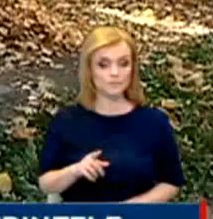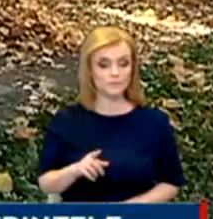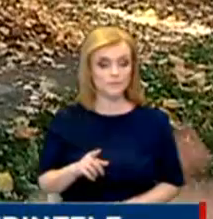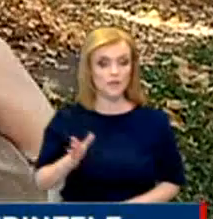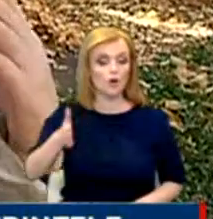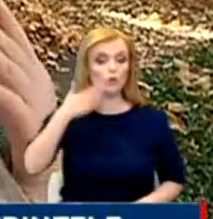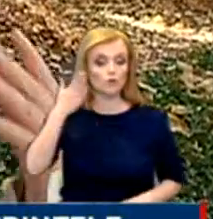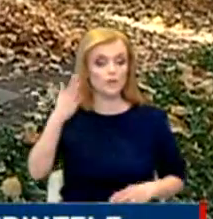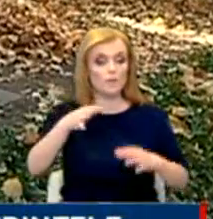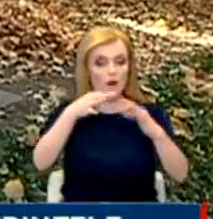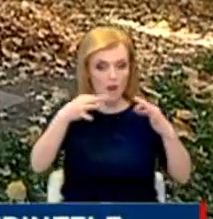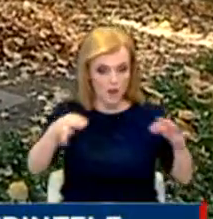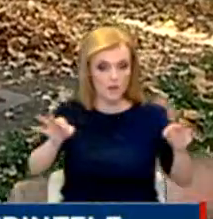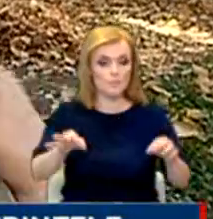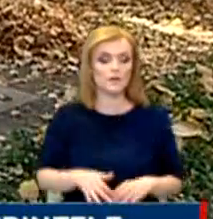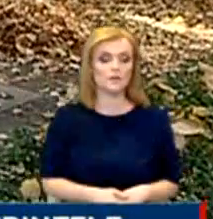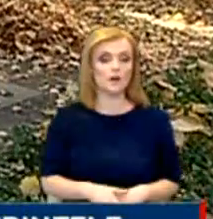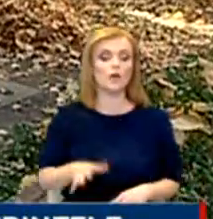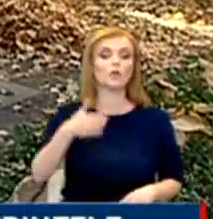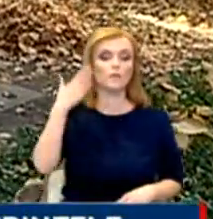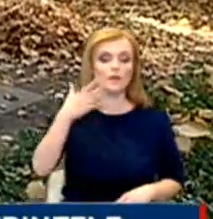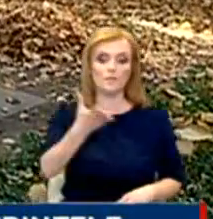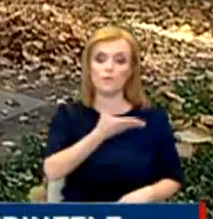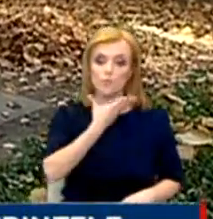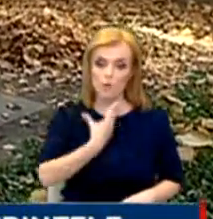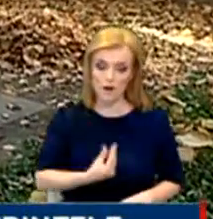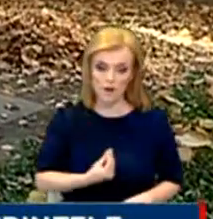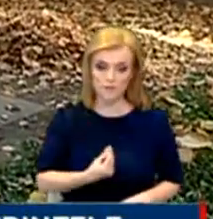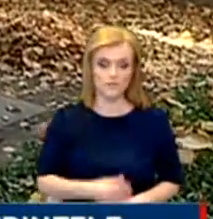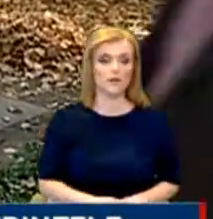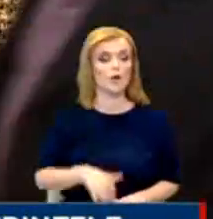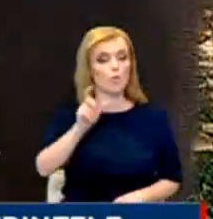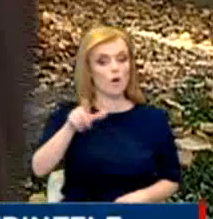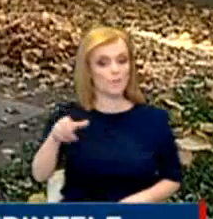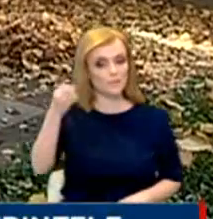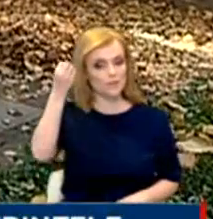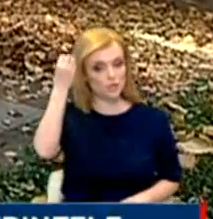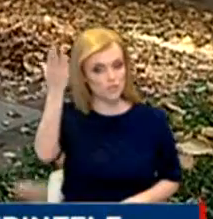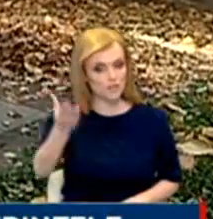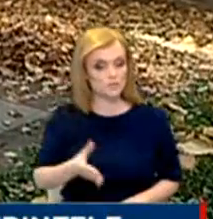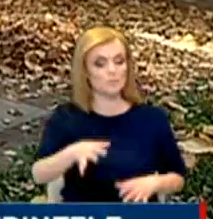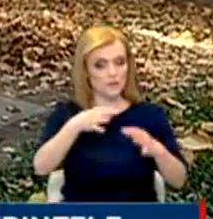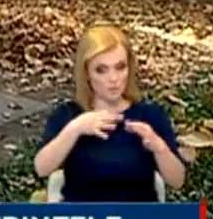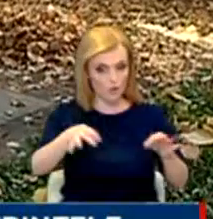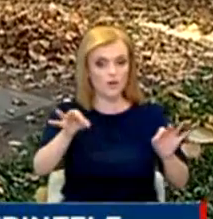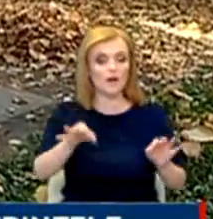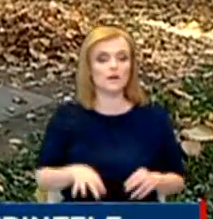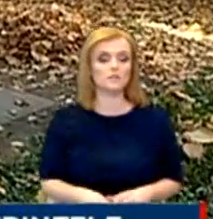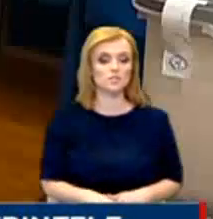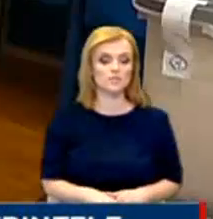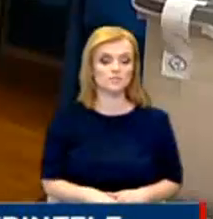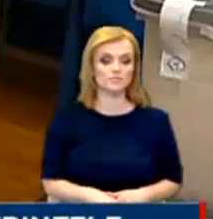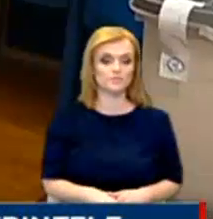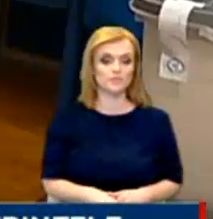o Românie mai liberă, o Românie mai frumoasă, mai cu oameni mai deștepți, mai democrați, pentru